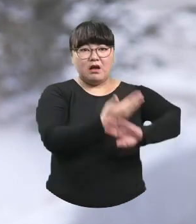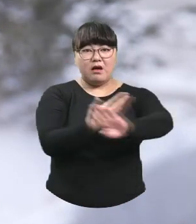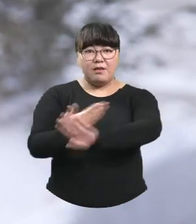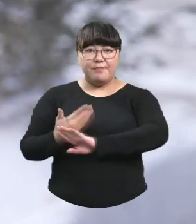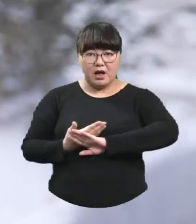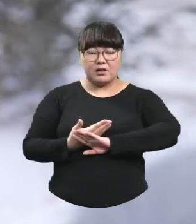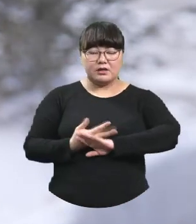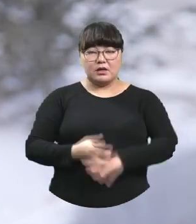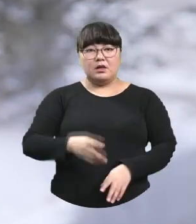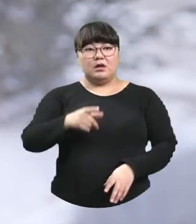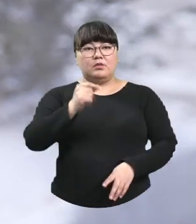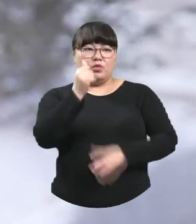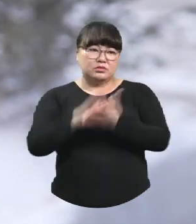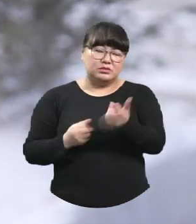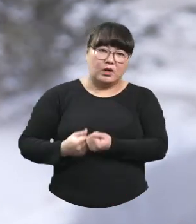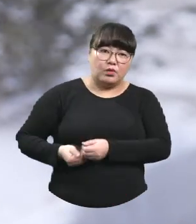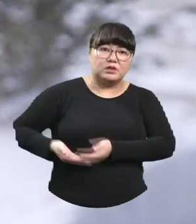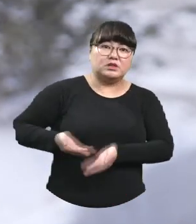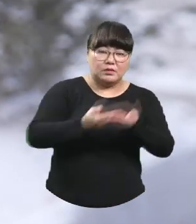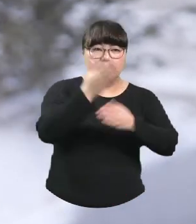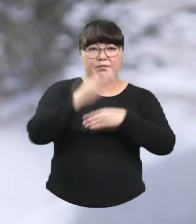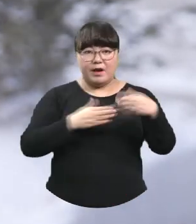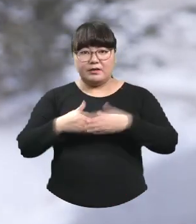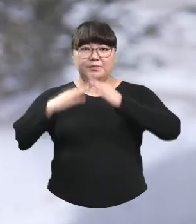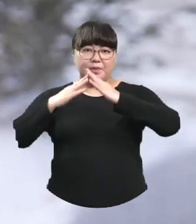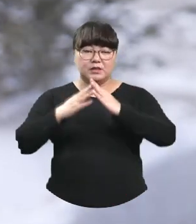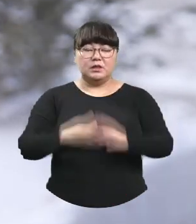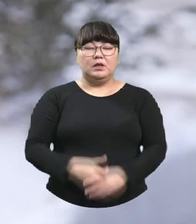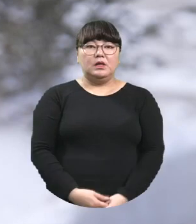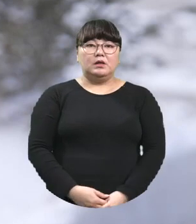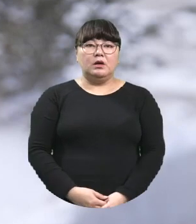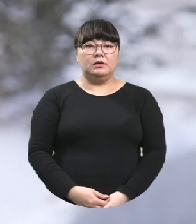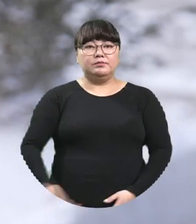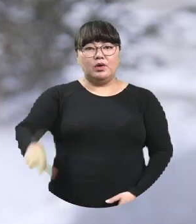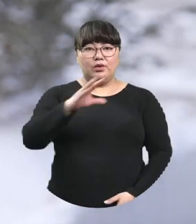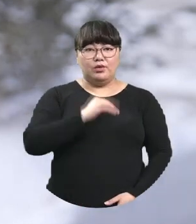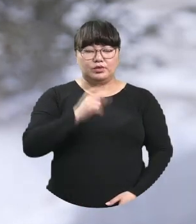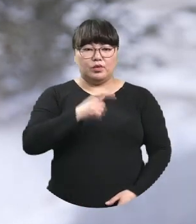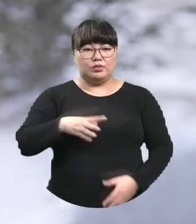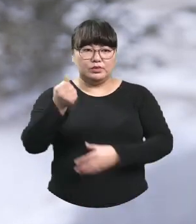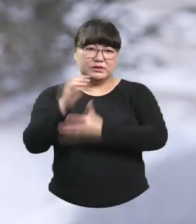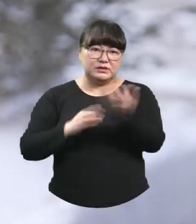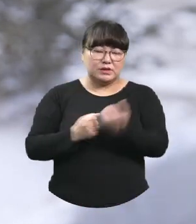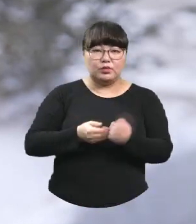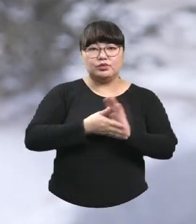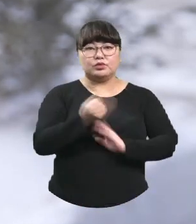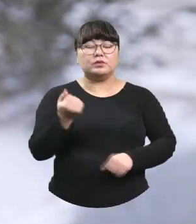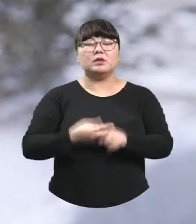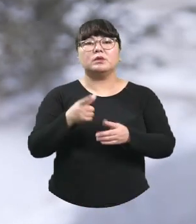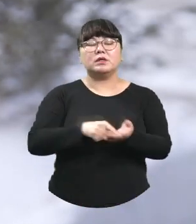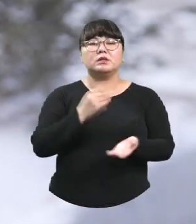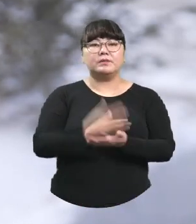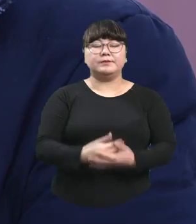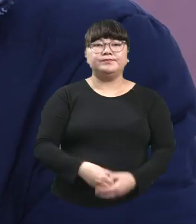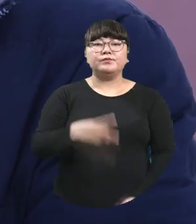байдлыг одоо үүсгэн одоо хөрөнгө оруулалт хийх, барилга байшин, за тэгээд энэ бусад чиглэлд хөрөнгө оруулалтын төсөв бол нэлээд нэм